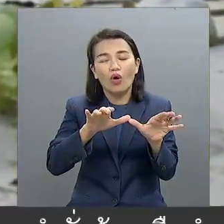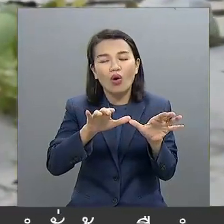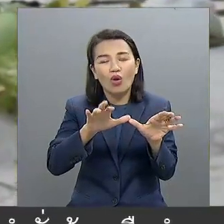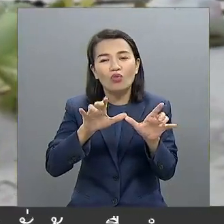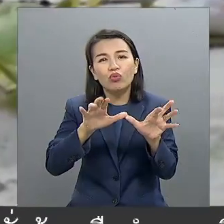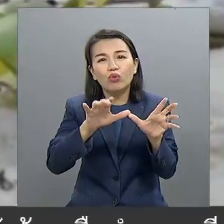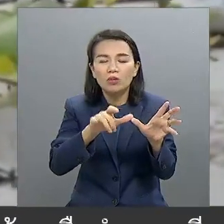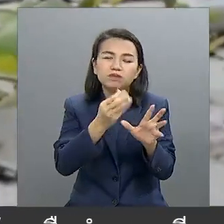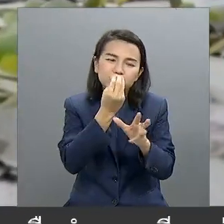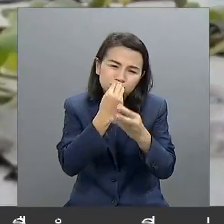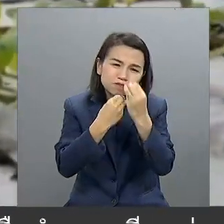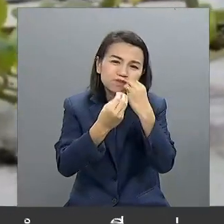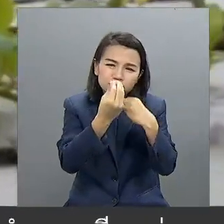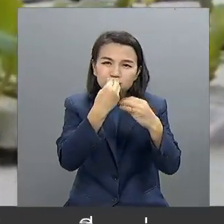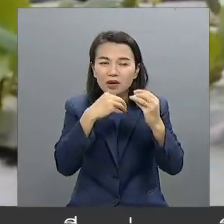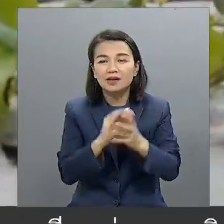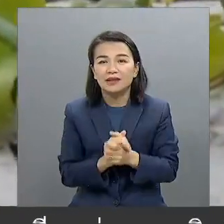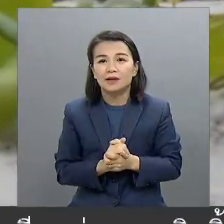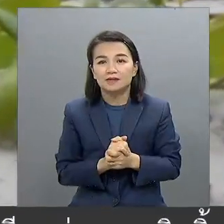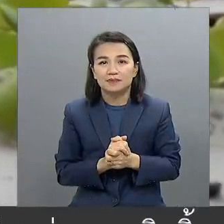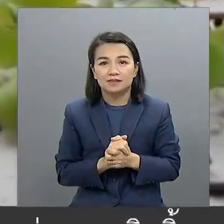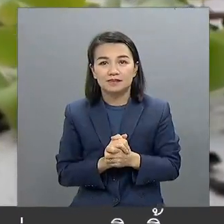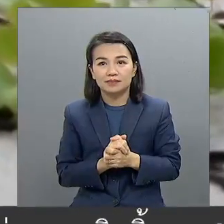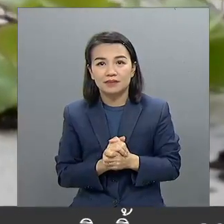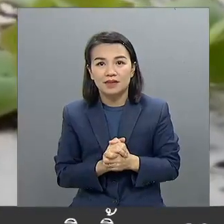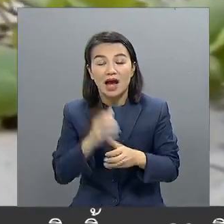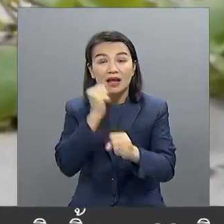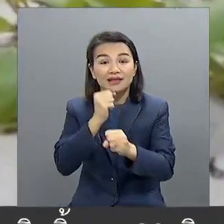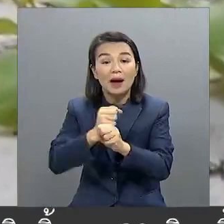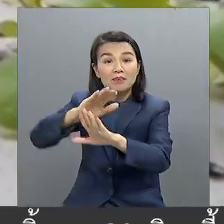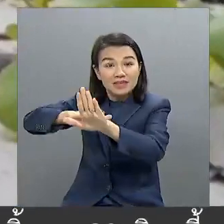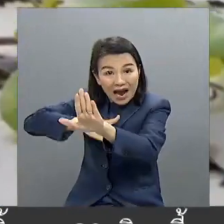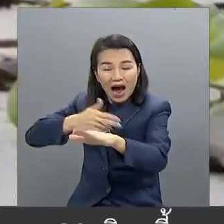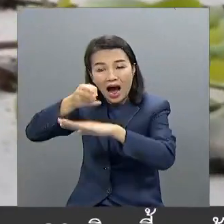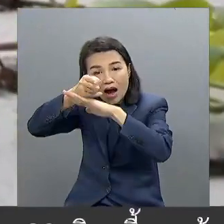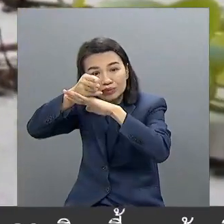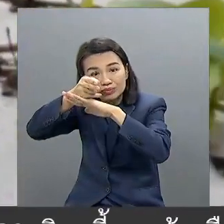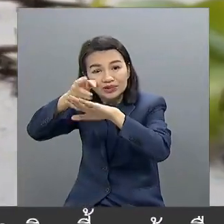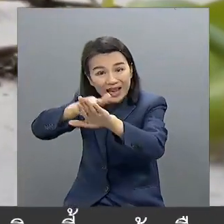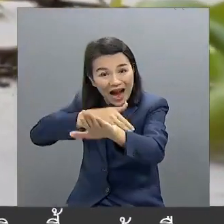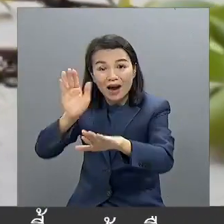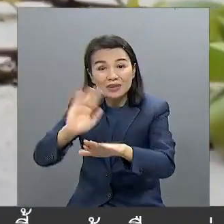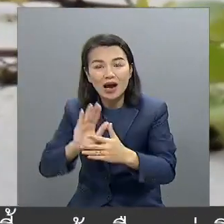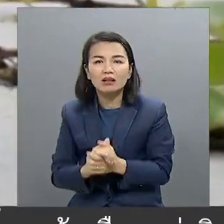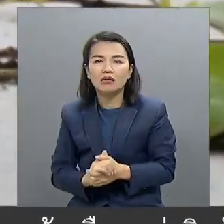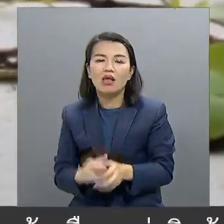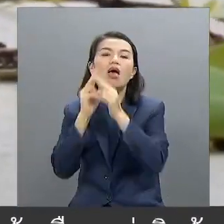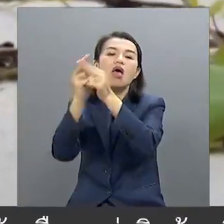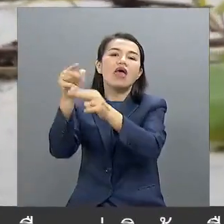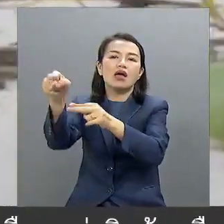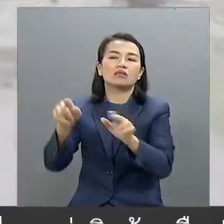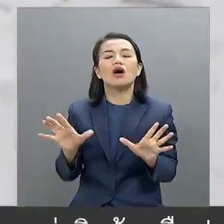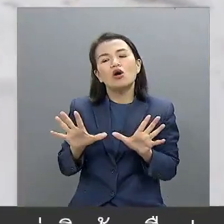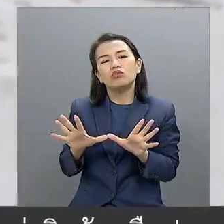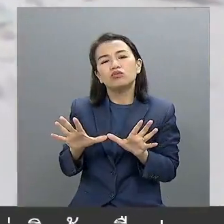วยนะ หาอาหไปด้วยคทมงานไมไดทำภาพแบบ Slow Motion อะไรอยนใช่ั้มัเดช้ามันเนเปภาพแบบตามเวลาจิงมแลขลสวยมากครทกส